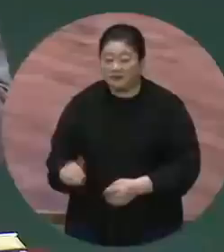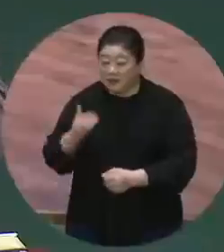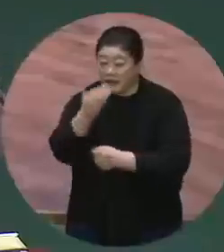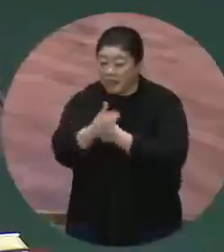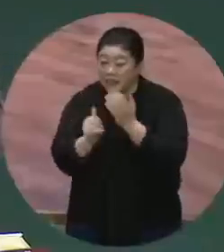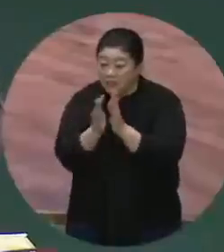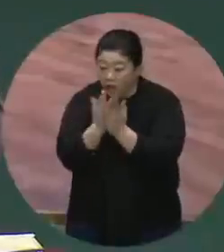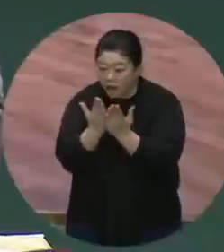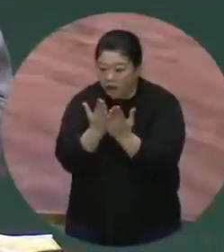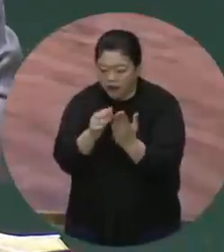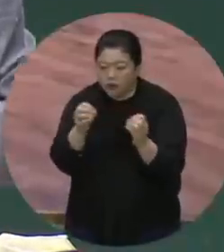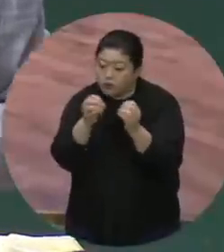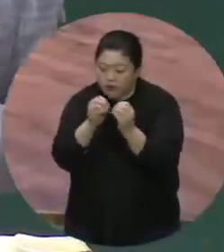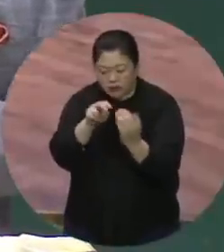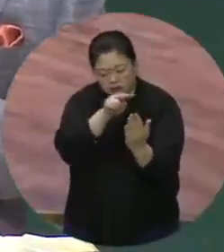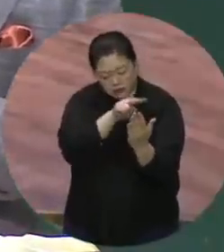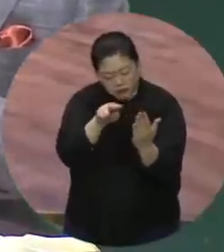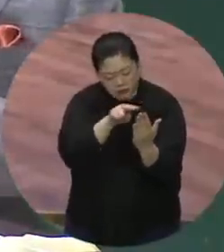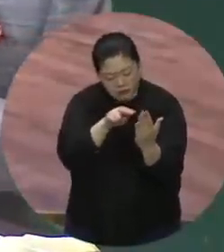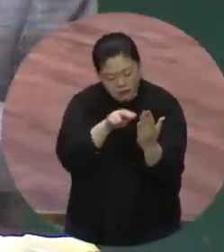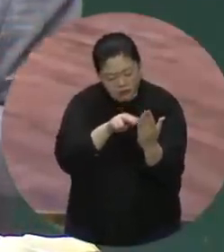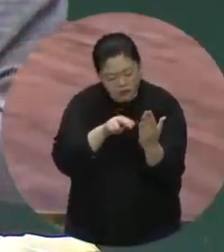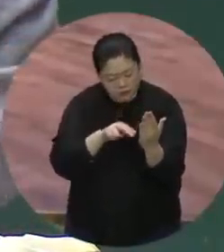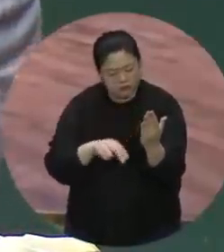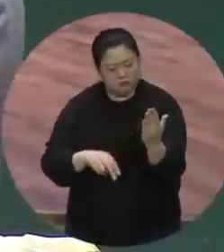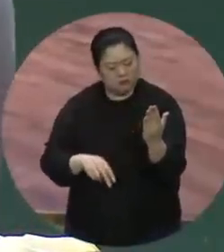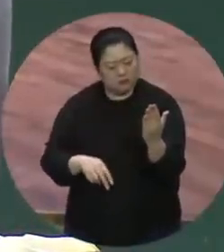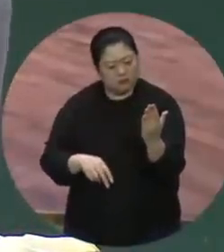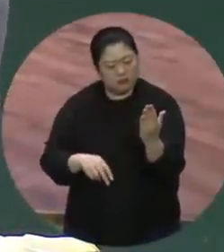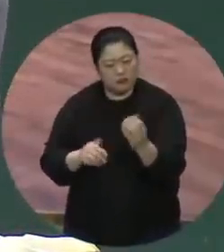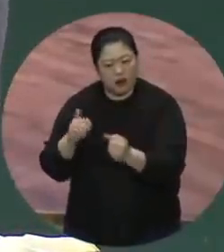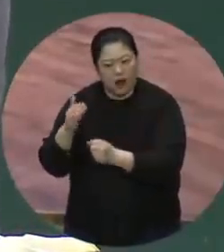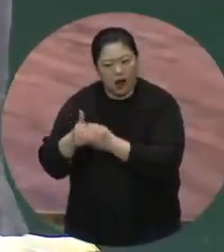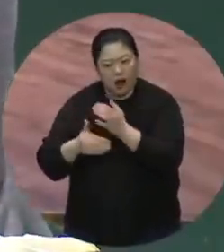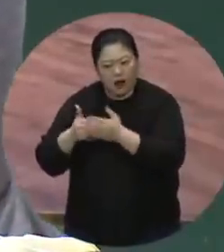성경을 여러분 잘 보세요. 성경을 보면 하나님의 산 역사,